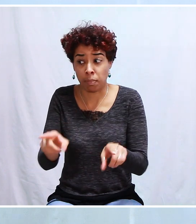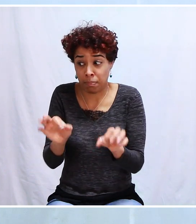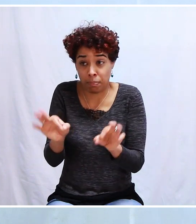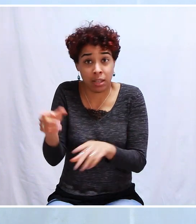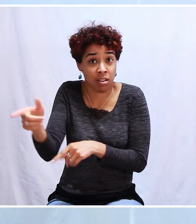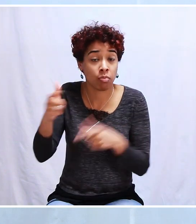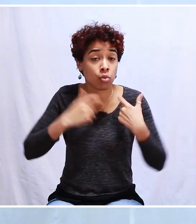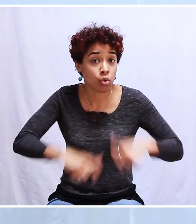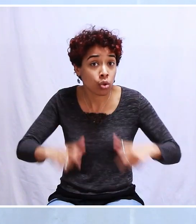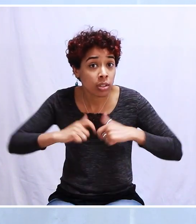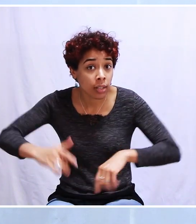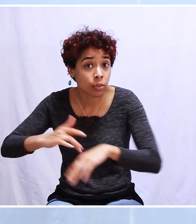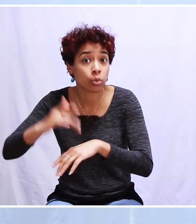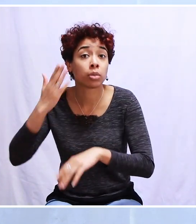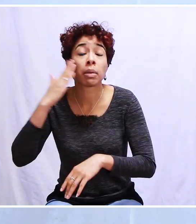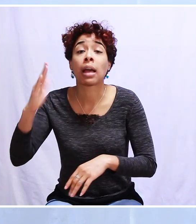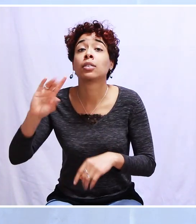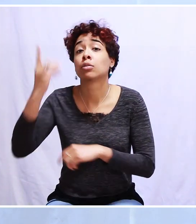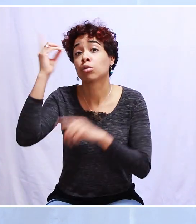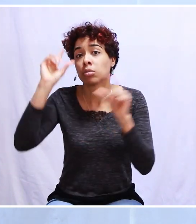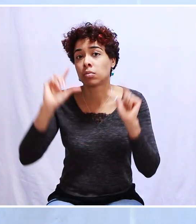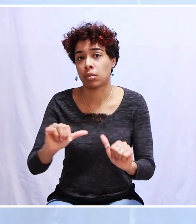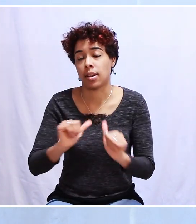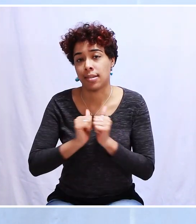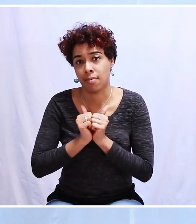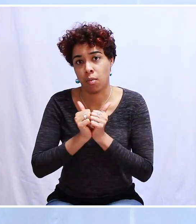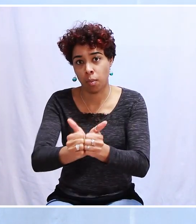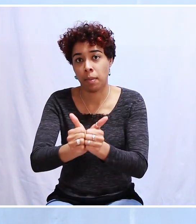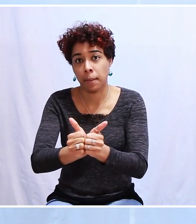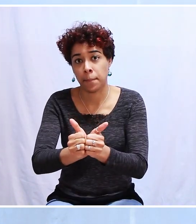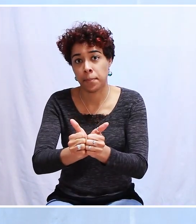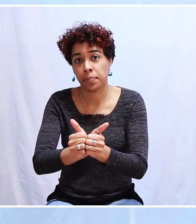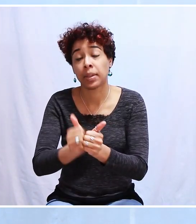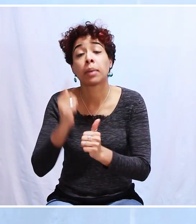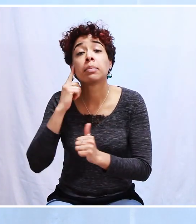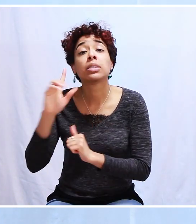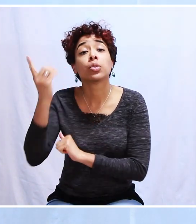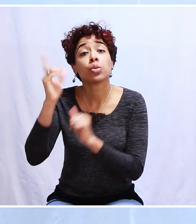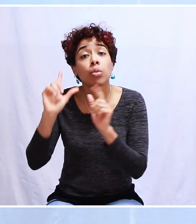une, Dieu est avec toi, qui sera contre toi?